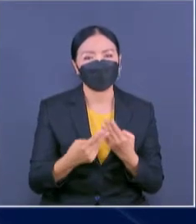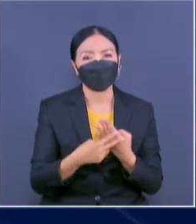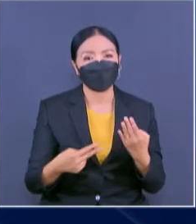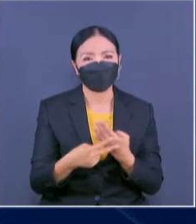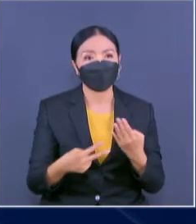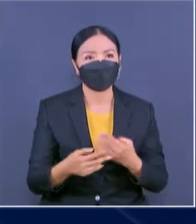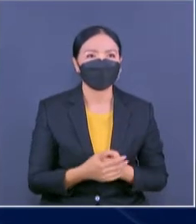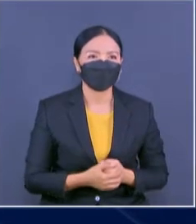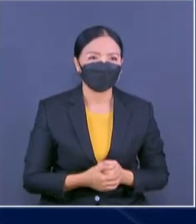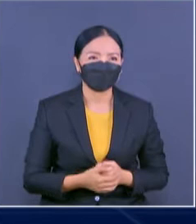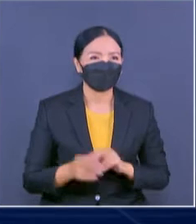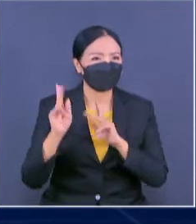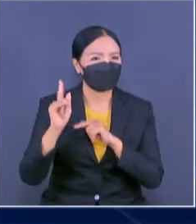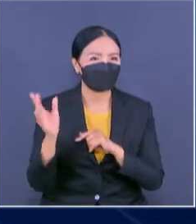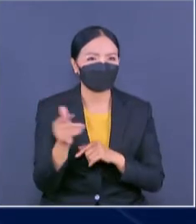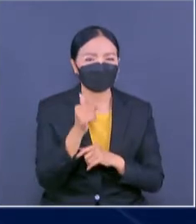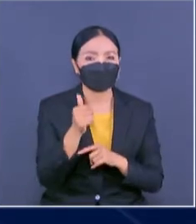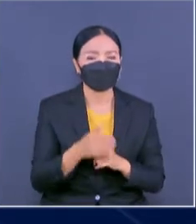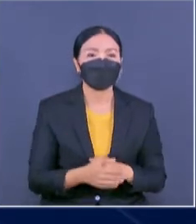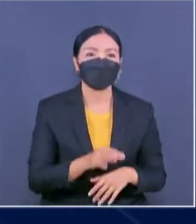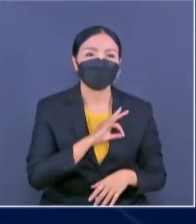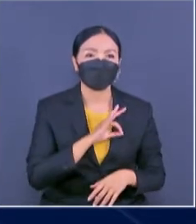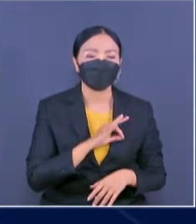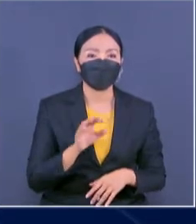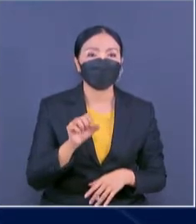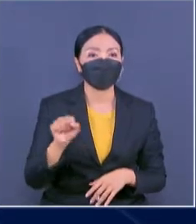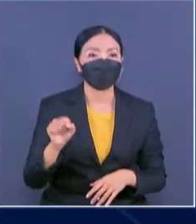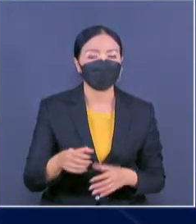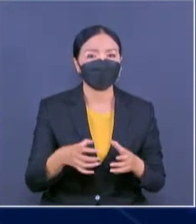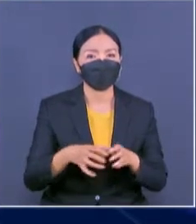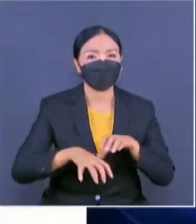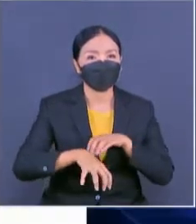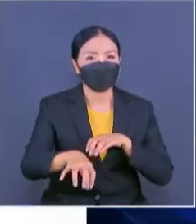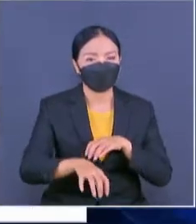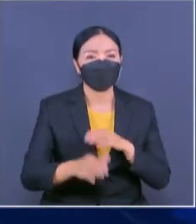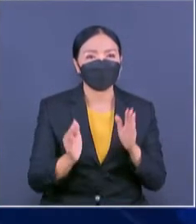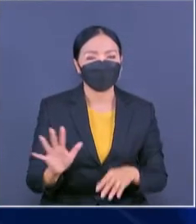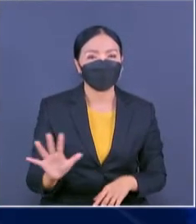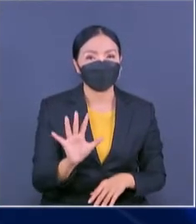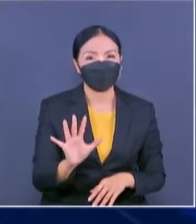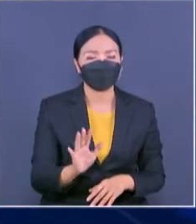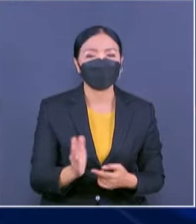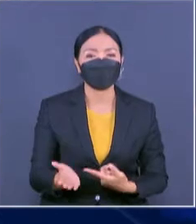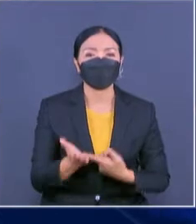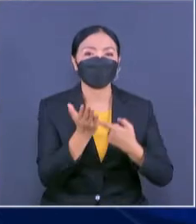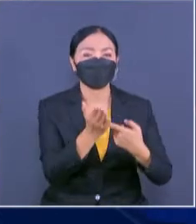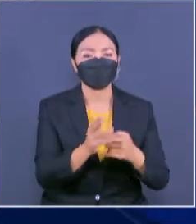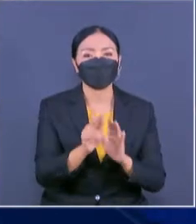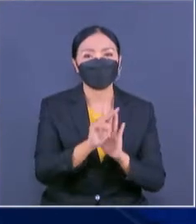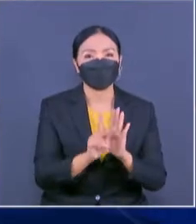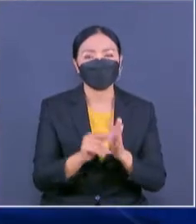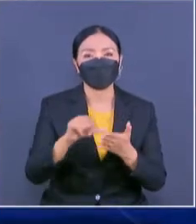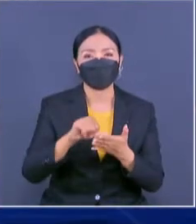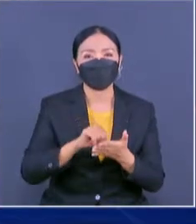ข่าวดีในสหรัฐอีกแล้วนะเมื่อสัปดาห์ที่แล้วสมาชิกสภาผู้แทนราษฎรจากรัฐจอร์เจีย5คนก็เสนอร่างกฎหมาย